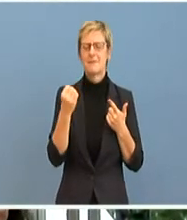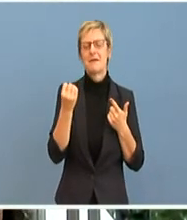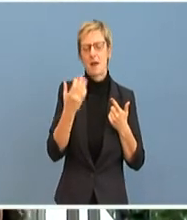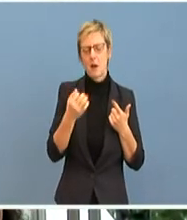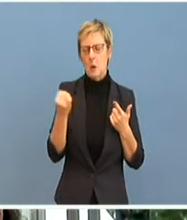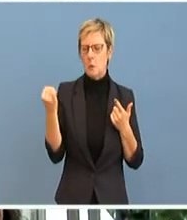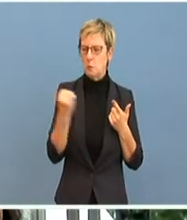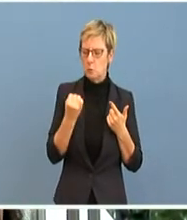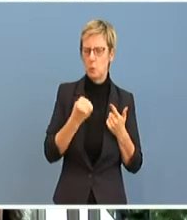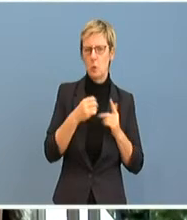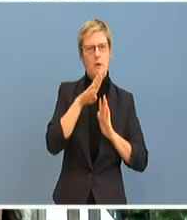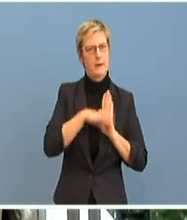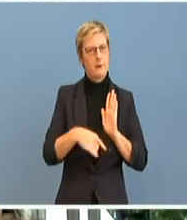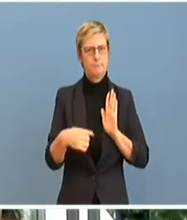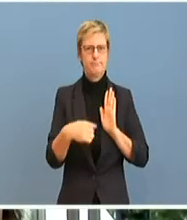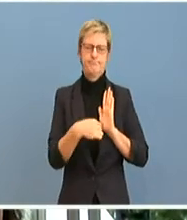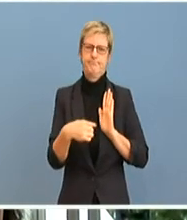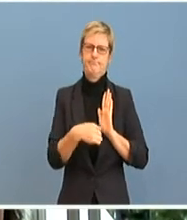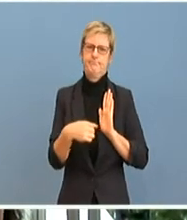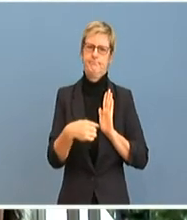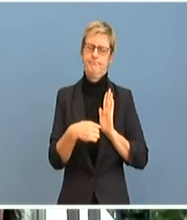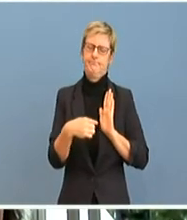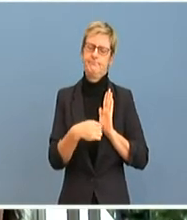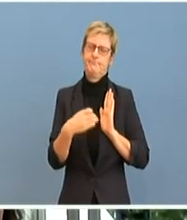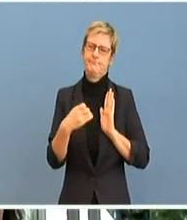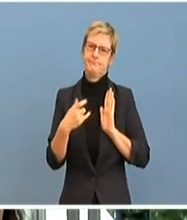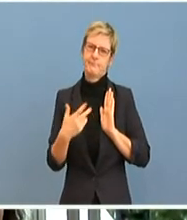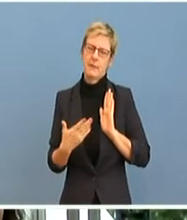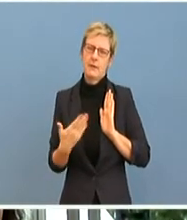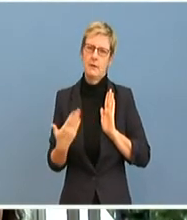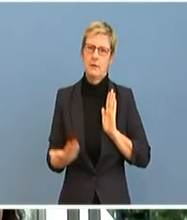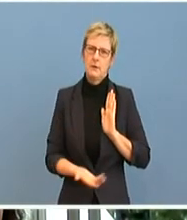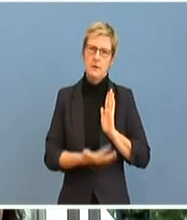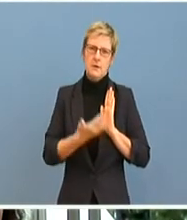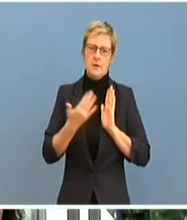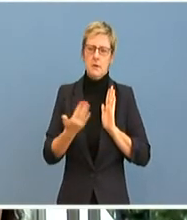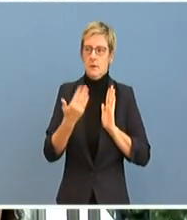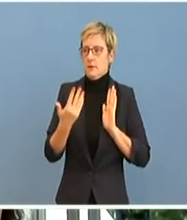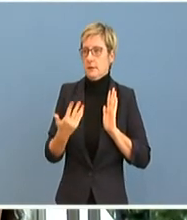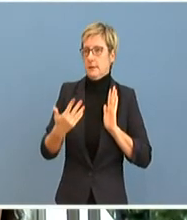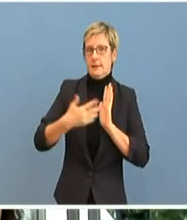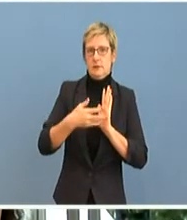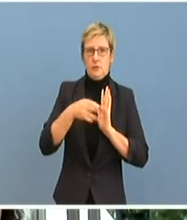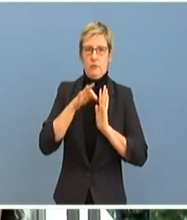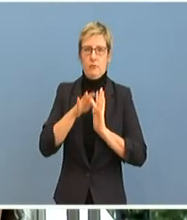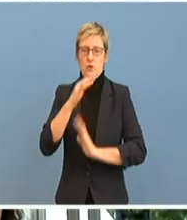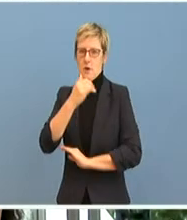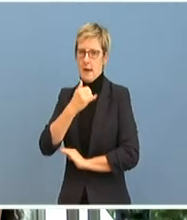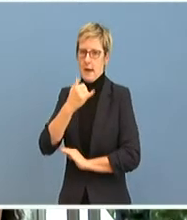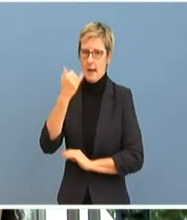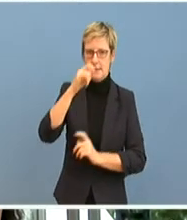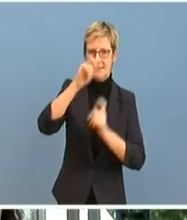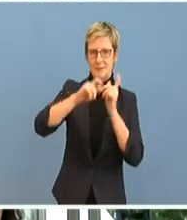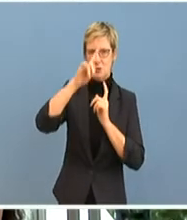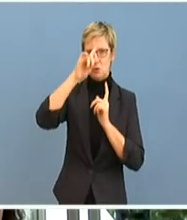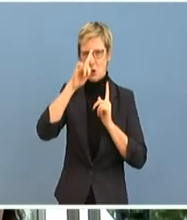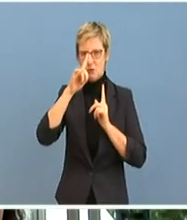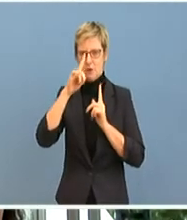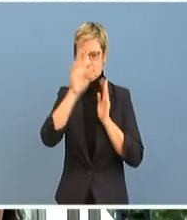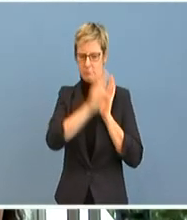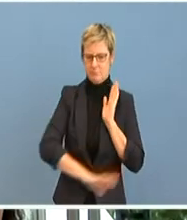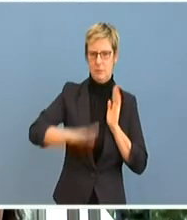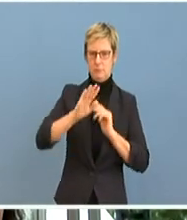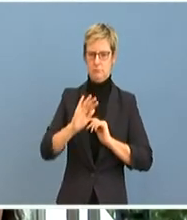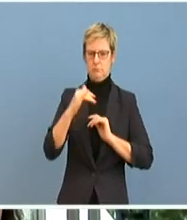Regelung, nämlich den angeforderten oder vorgeschriebenen Tests für Reisende, die innerdeutsche Reise machen wollen